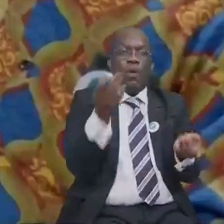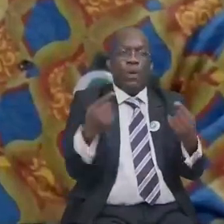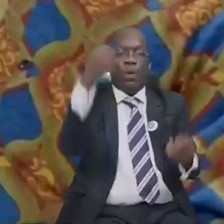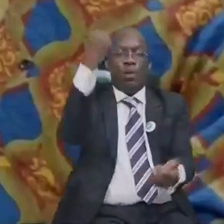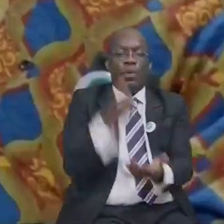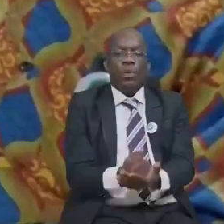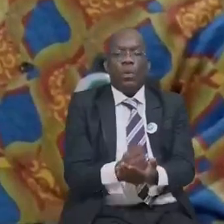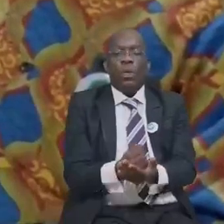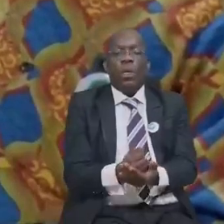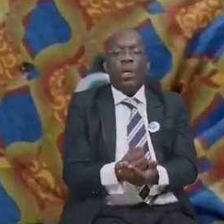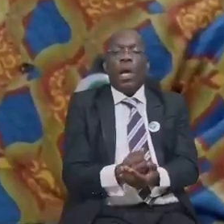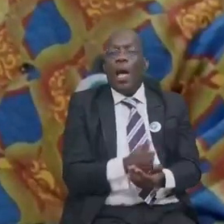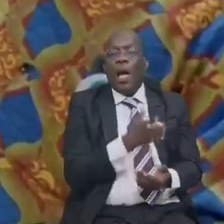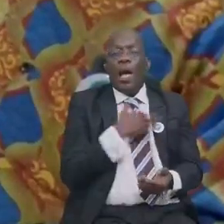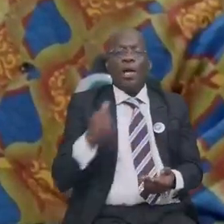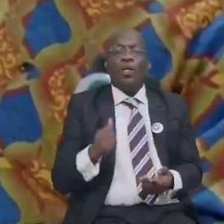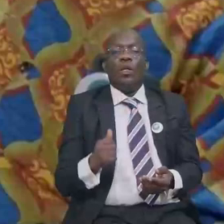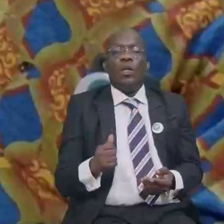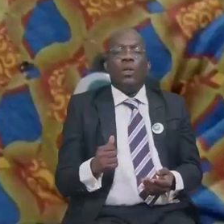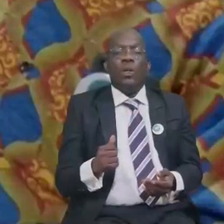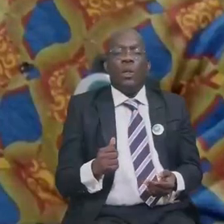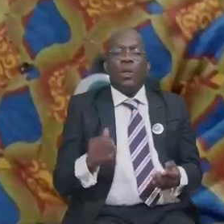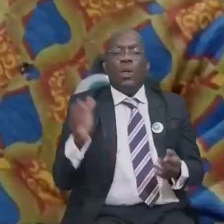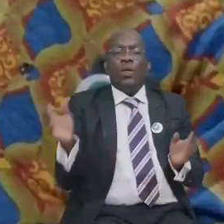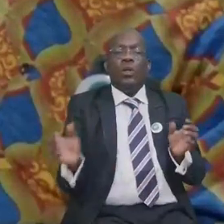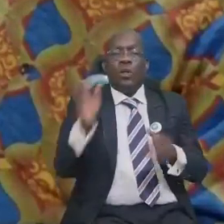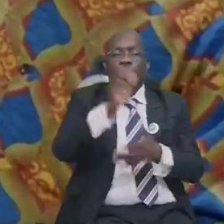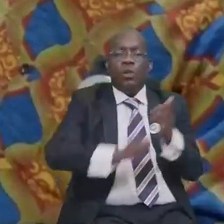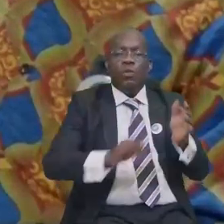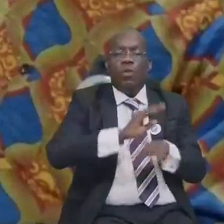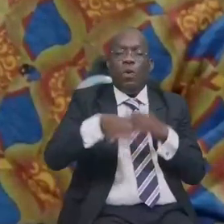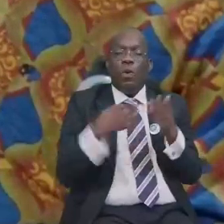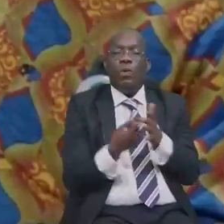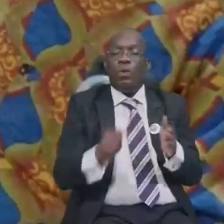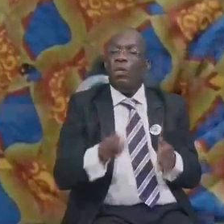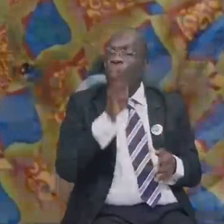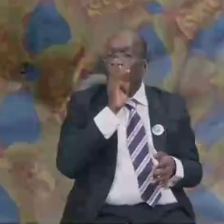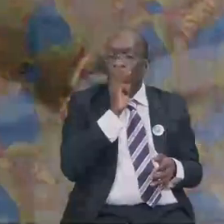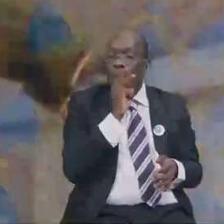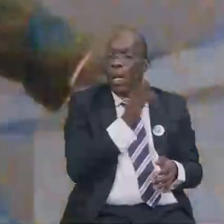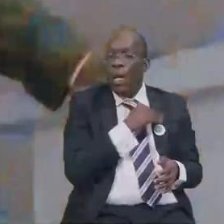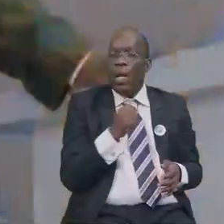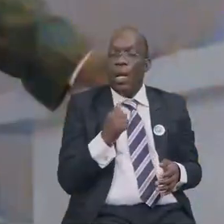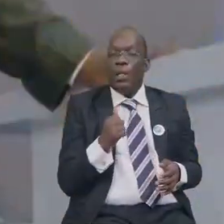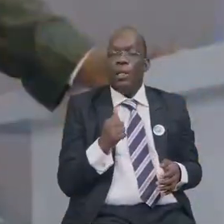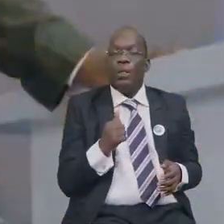pour brûler tout, la pierre, absorber l'eau. Parce qu'il l'a fait